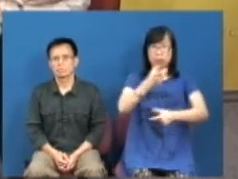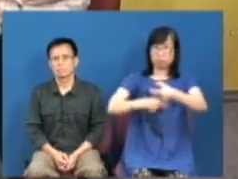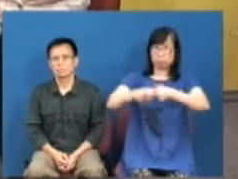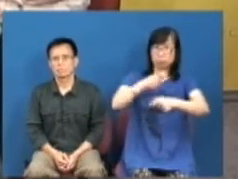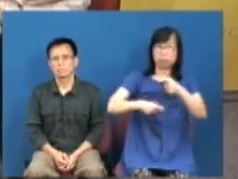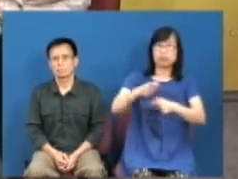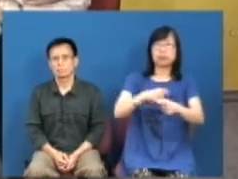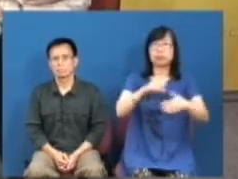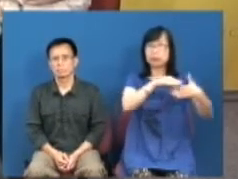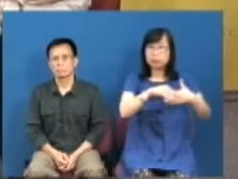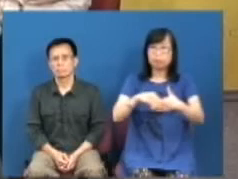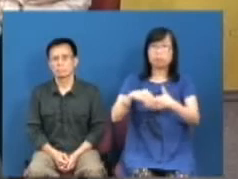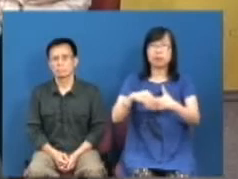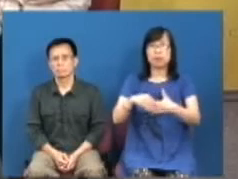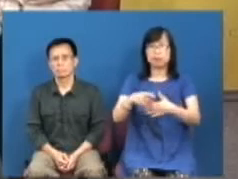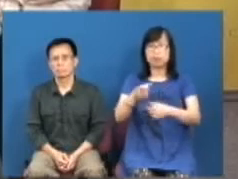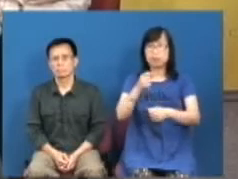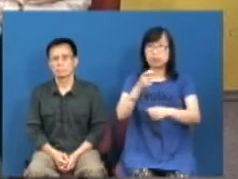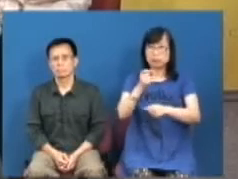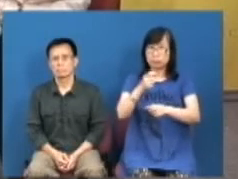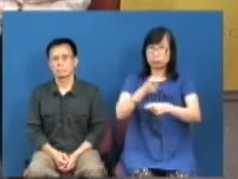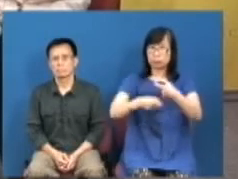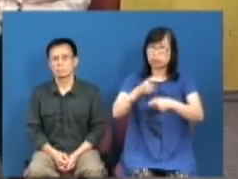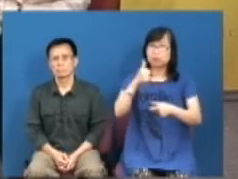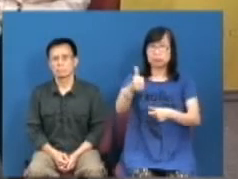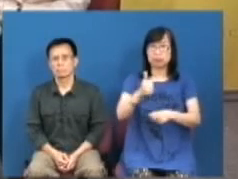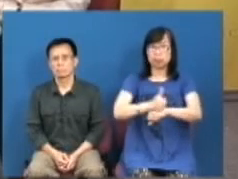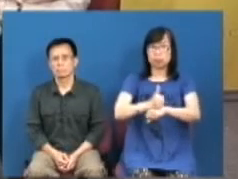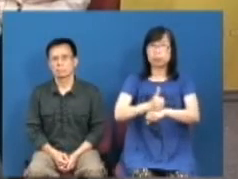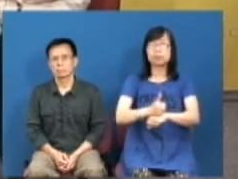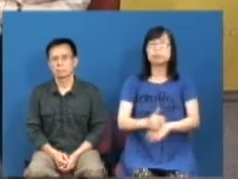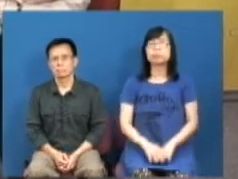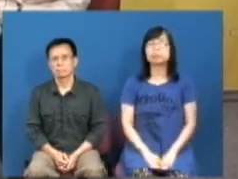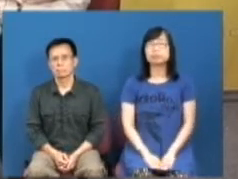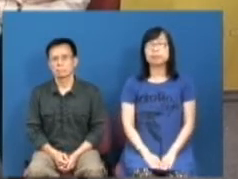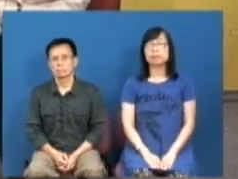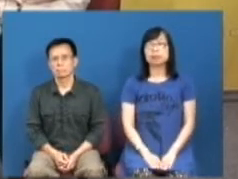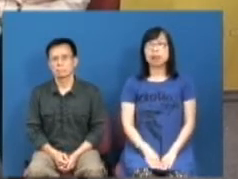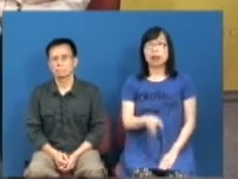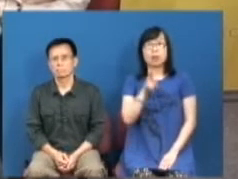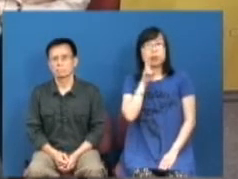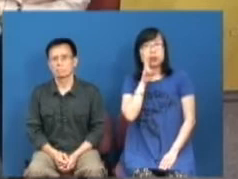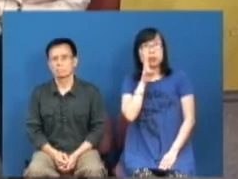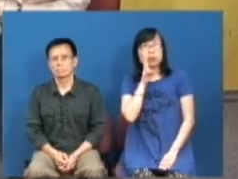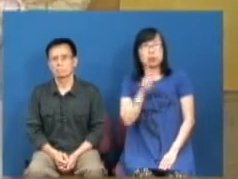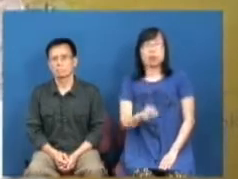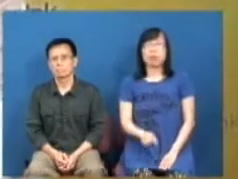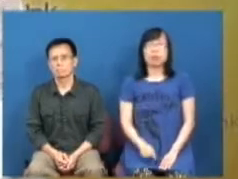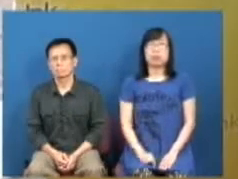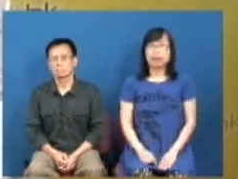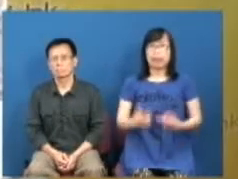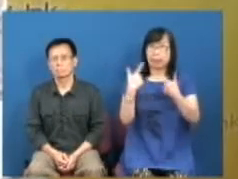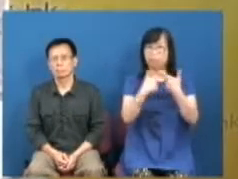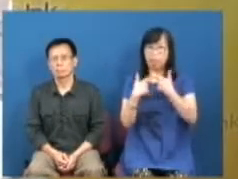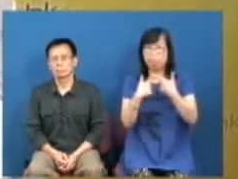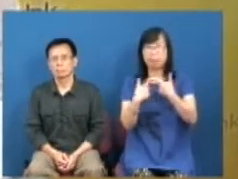都即係帶嚟咗我哋一啲商機咯。咁你話如果喺呢、這個即係爭